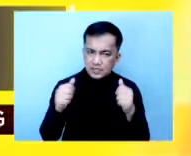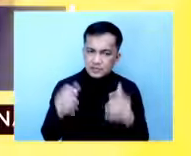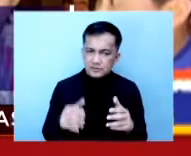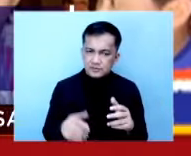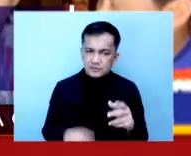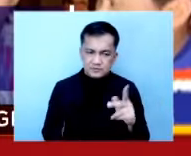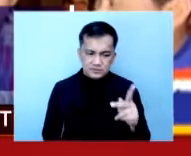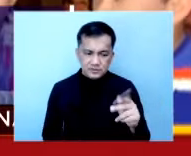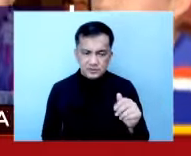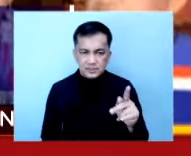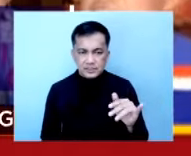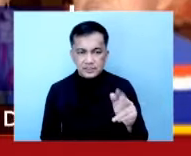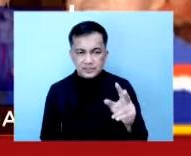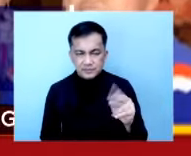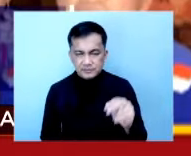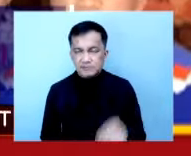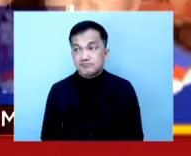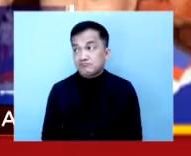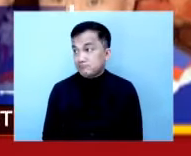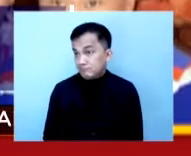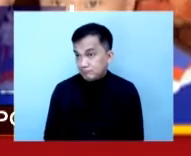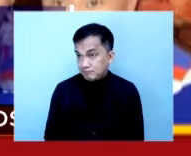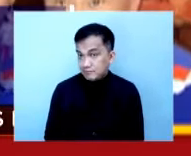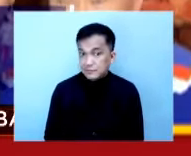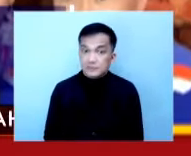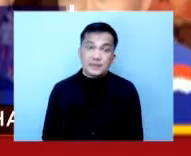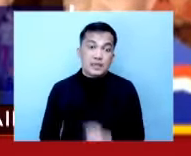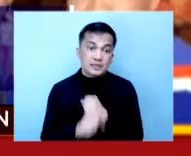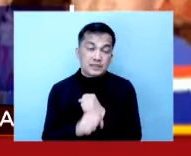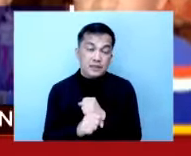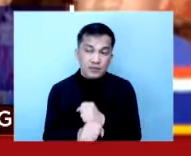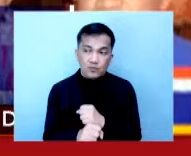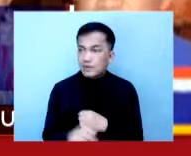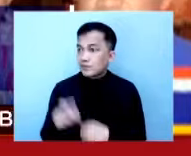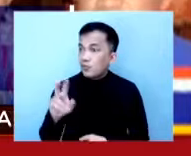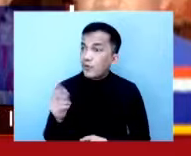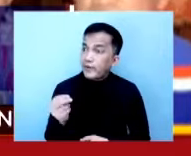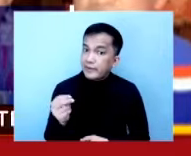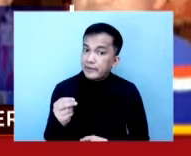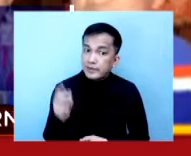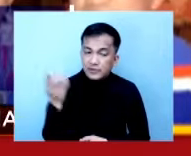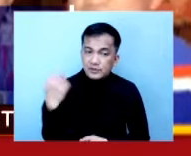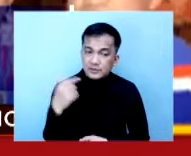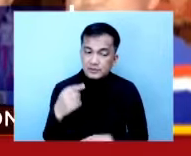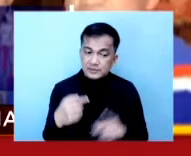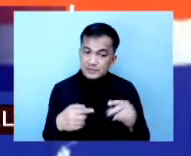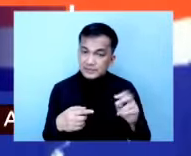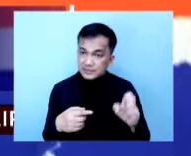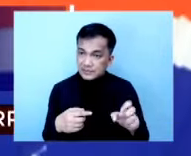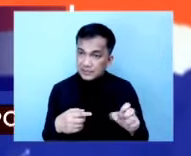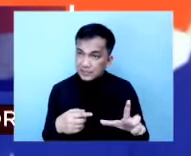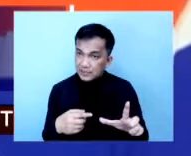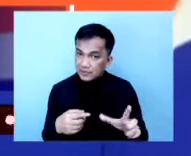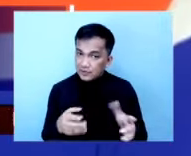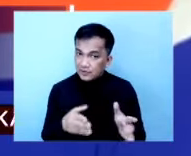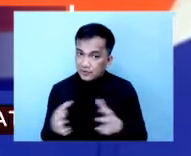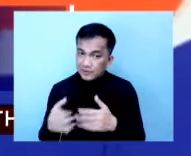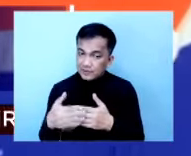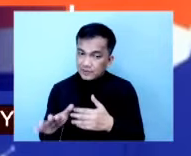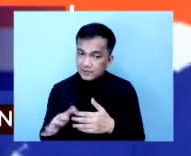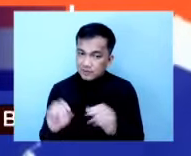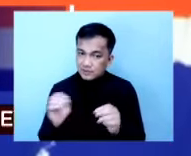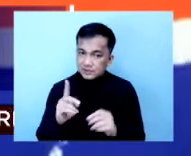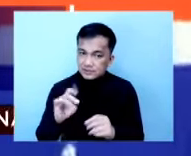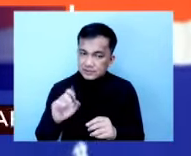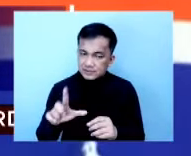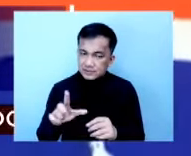Catherine. Huh? As in, niligawan. Kailan? Nung habang sila pa ni Daniel o after? Hindi, wala na si Daniel